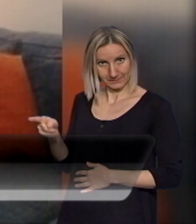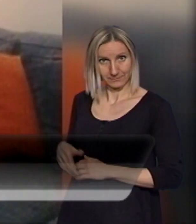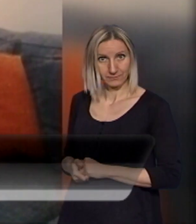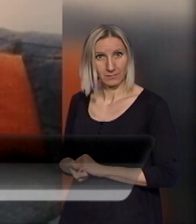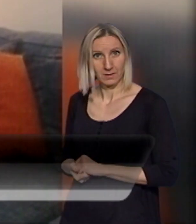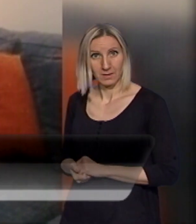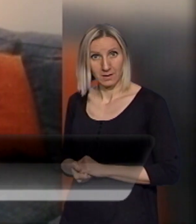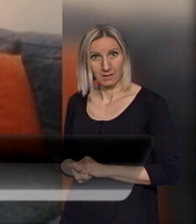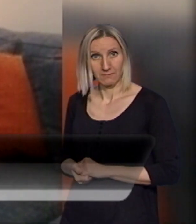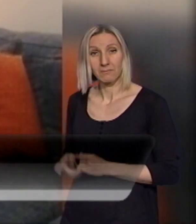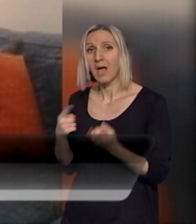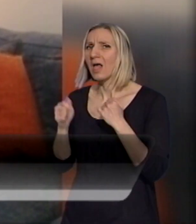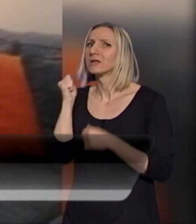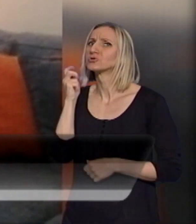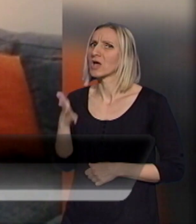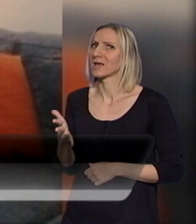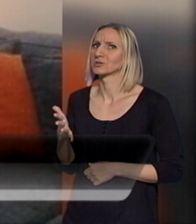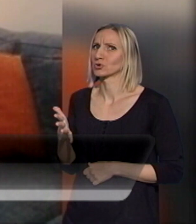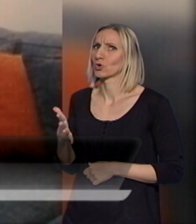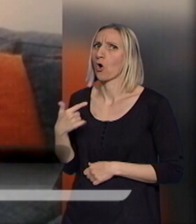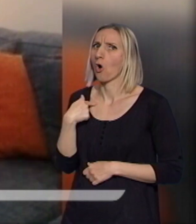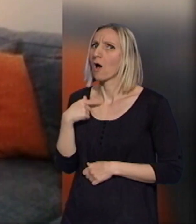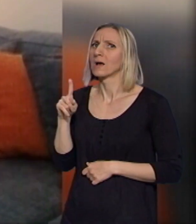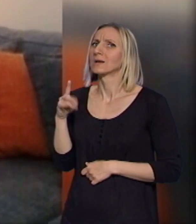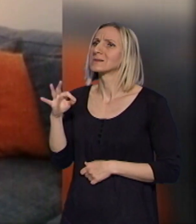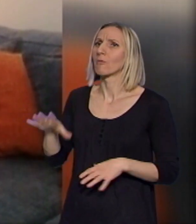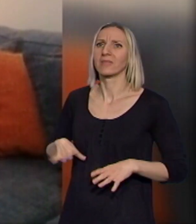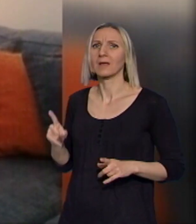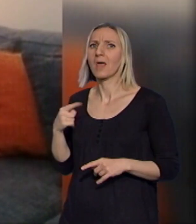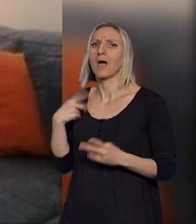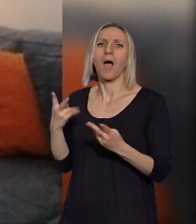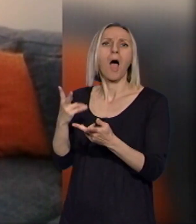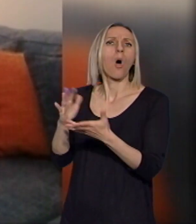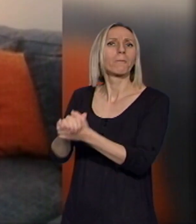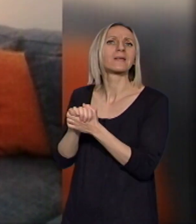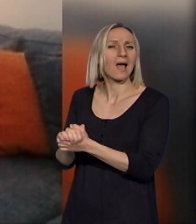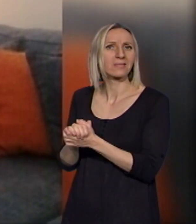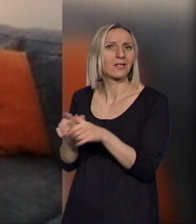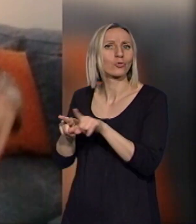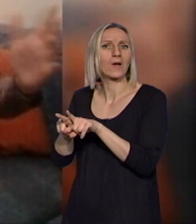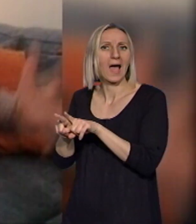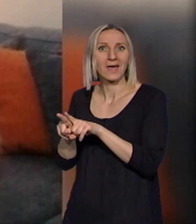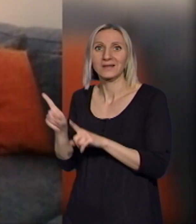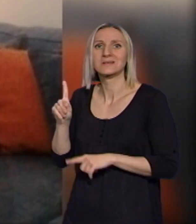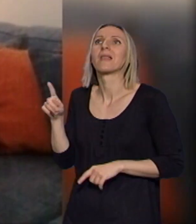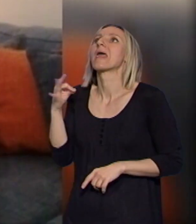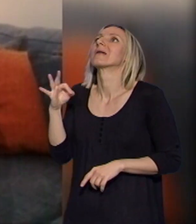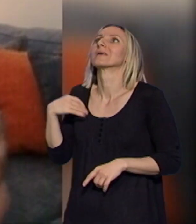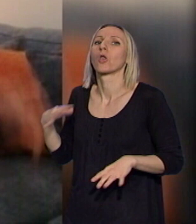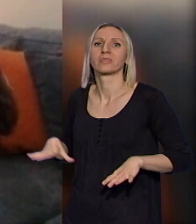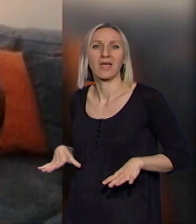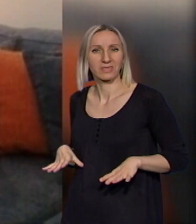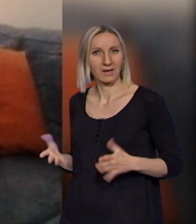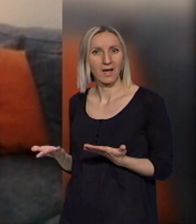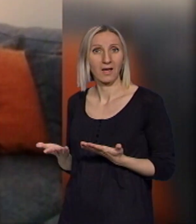ali često se postavljam i kao drugarica i kao prijatelj, tići ne samo tetka,